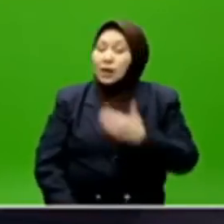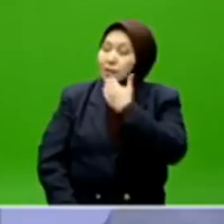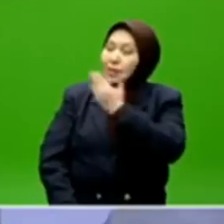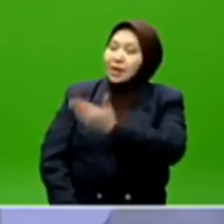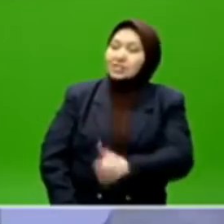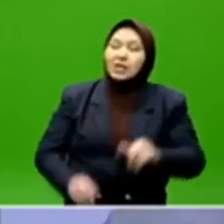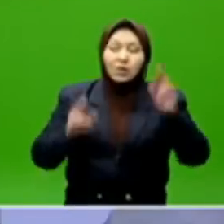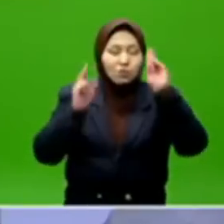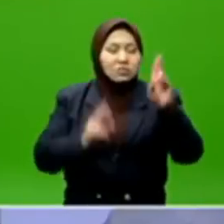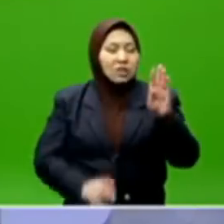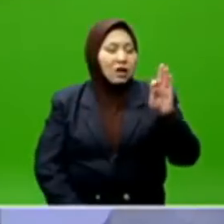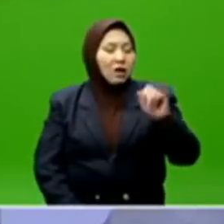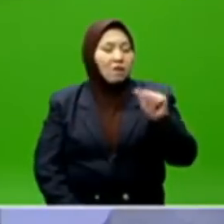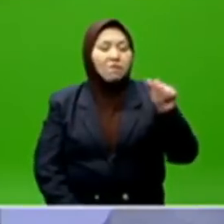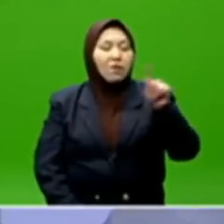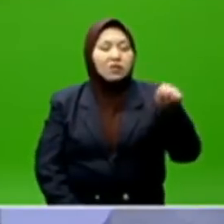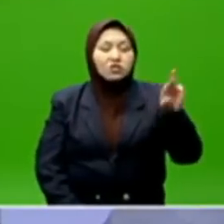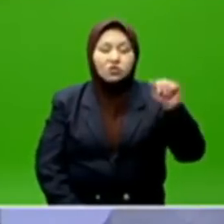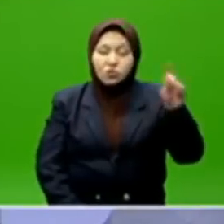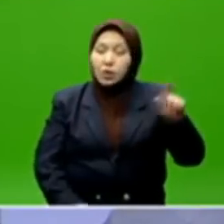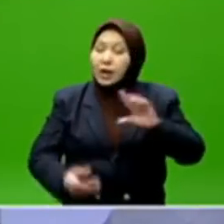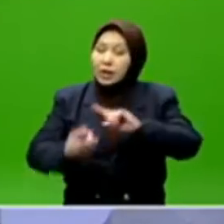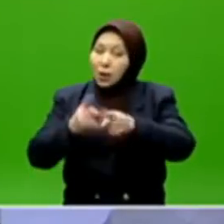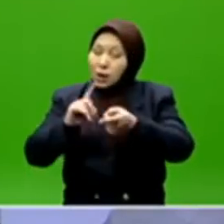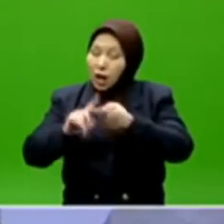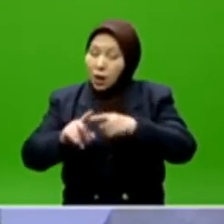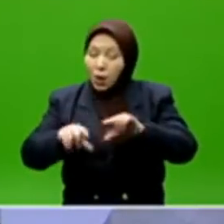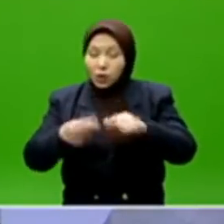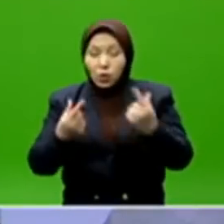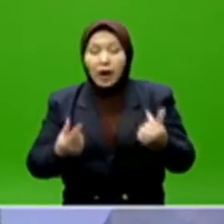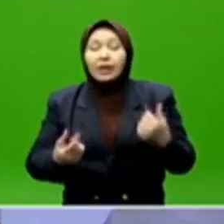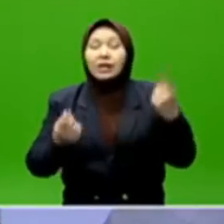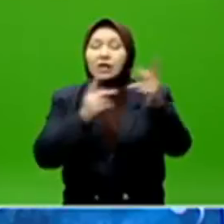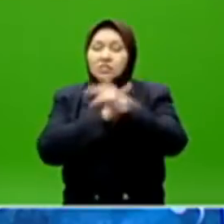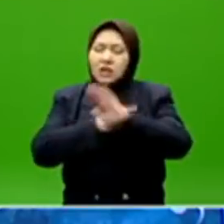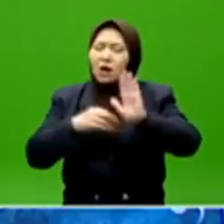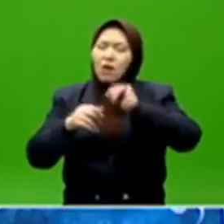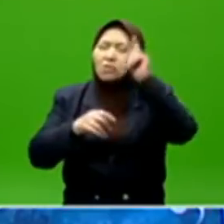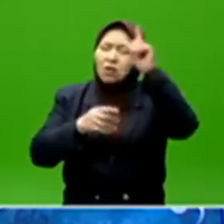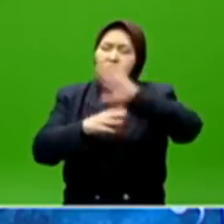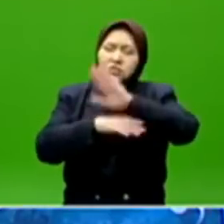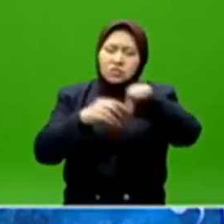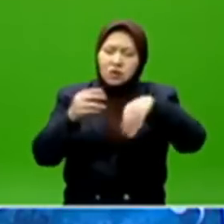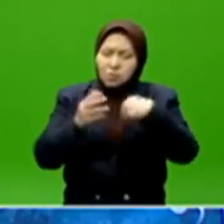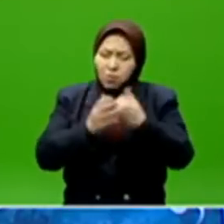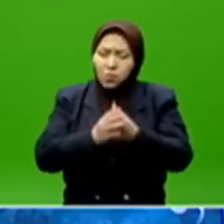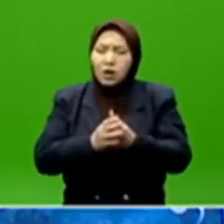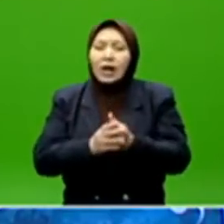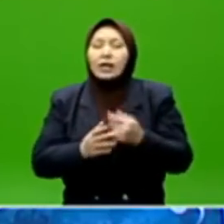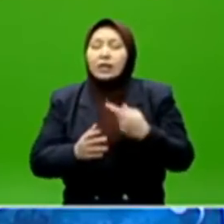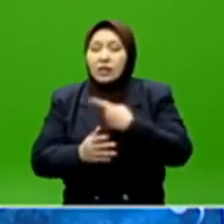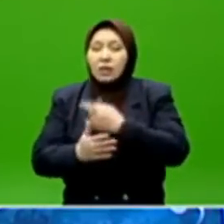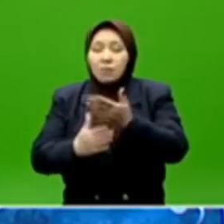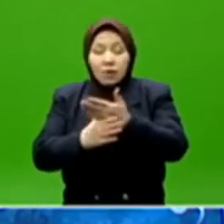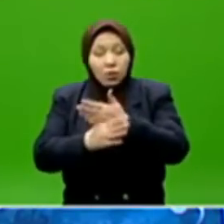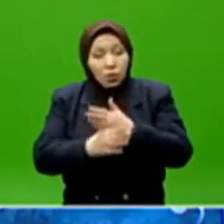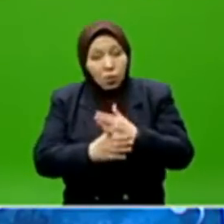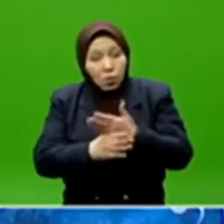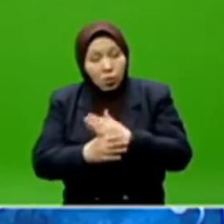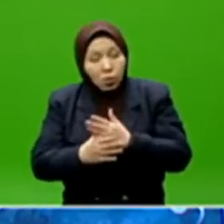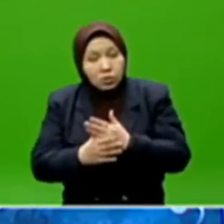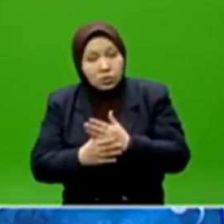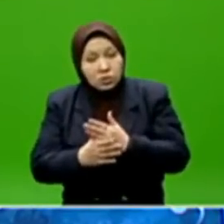Al-Fadhil Ustaz Fazrul dan juga sahabat-sahabat Al-Quran yang dikasihi Allah Subhanahu wa taala sekalian. Alhamdulillah Ustaz, ramai sekali yang berkongsi